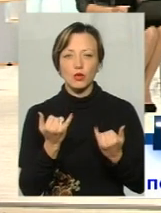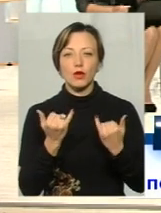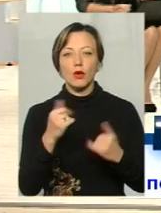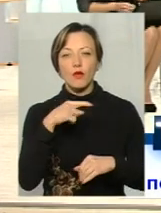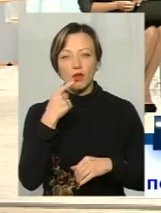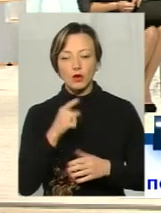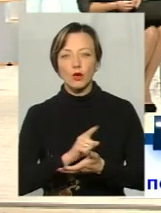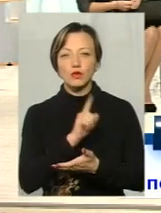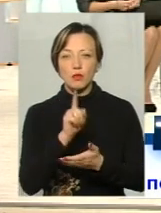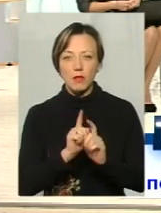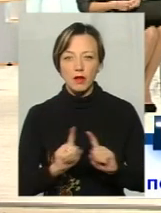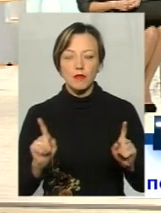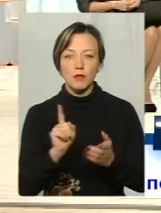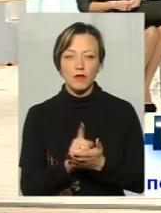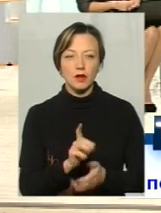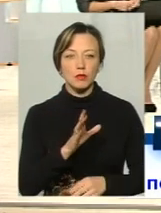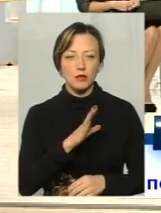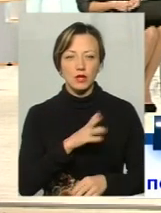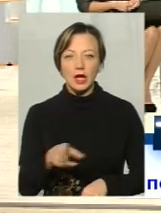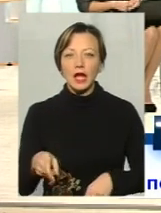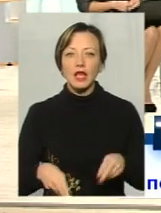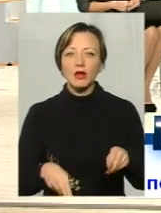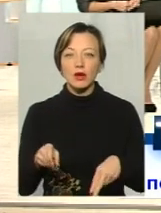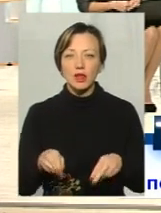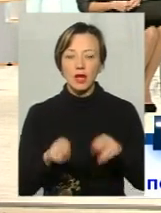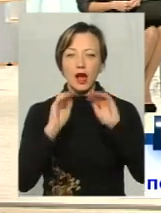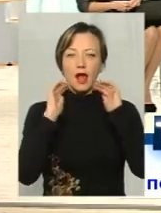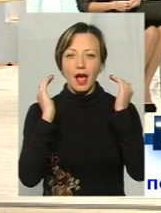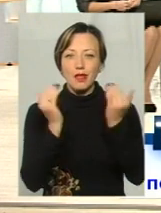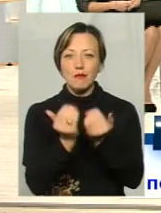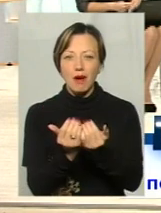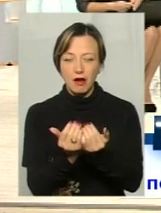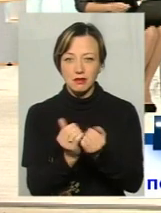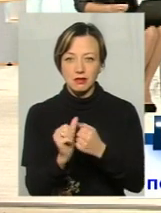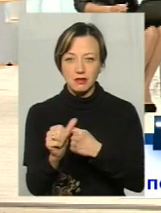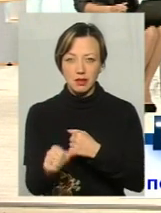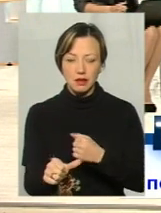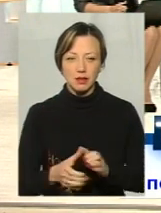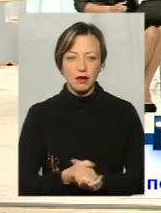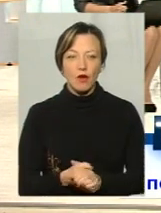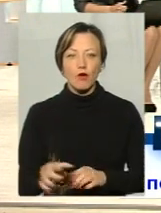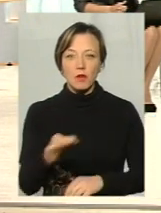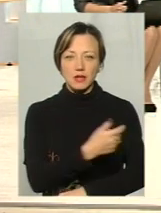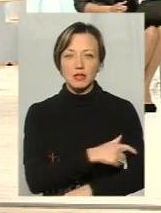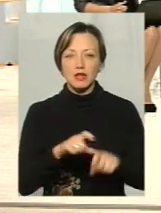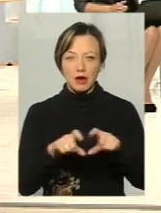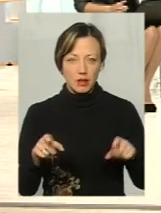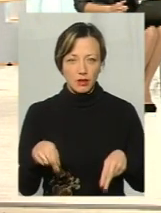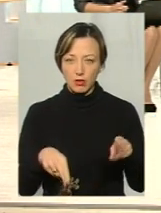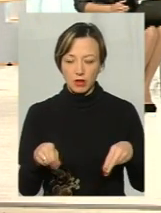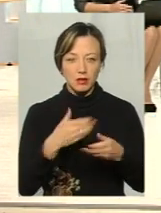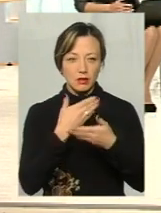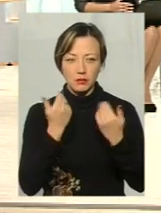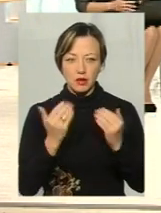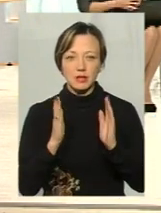І особливо повинна бути хірургія, реанімація. І в обласній лікарні хірургії немає. Ну